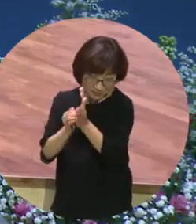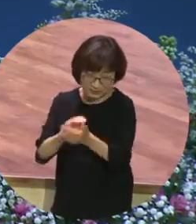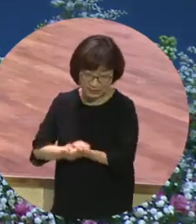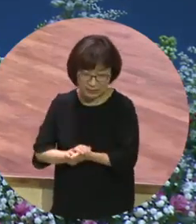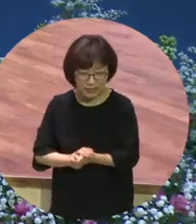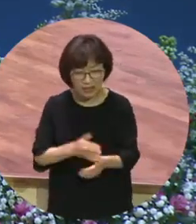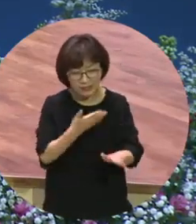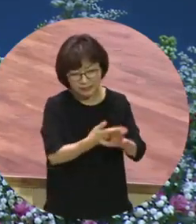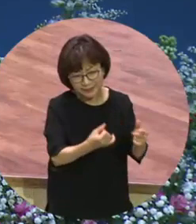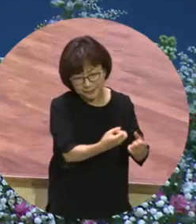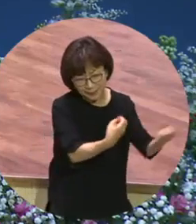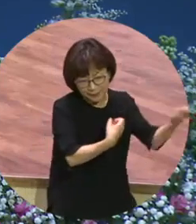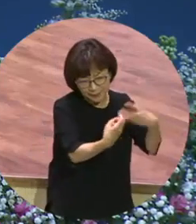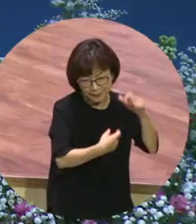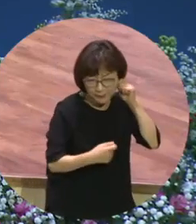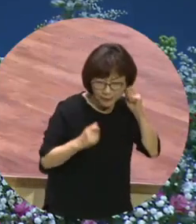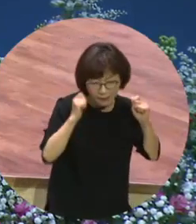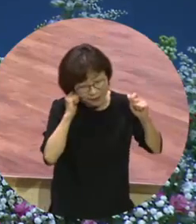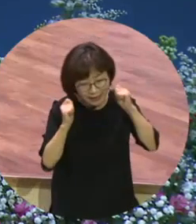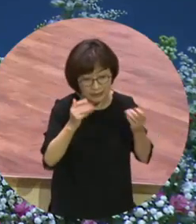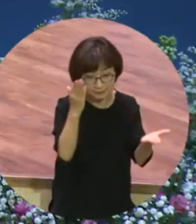듣지 말고 점검해 보시라고요.